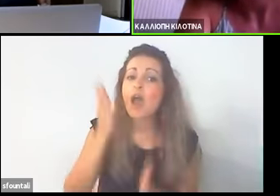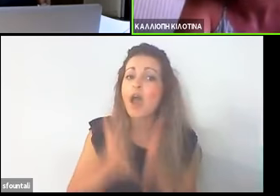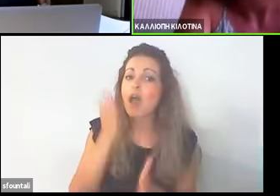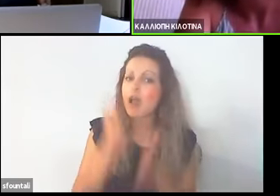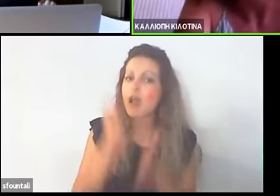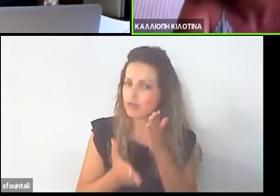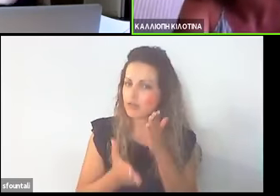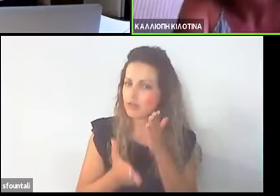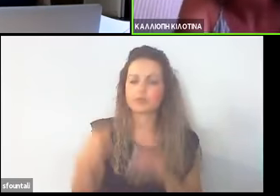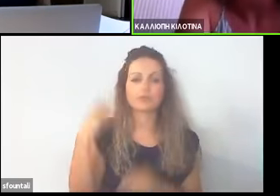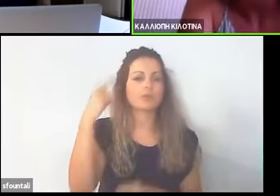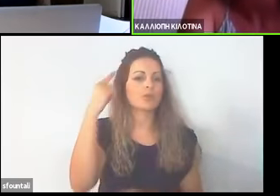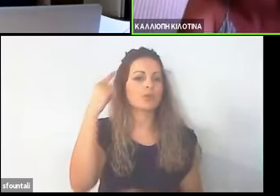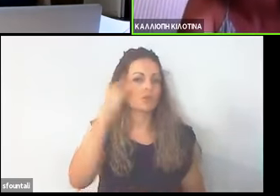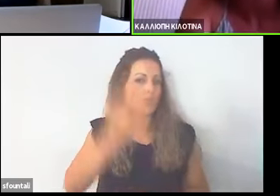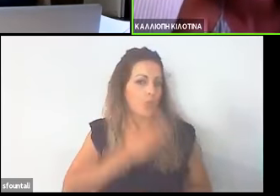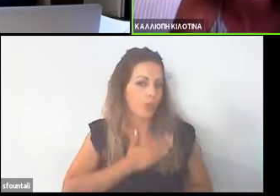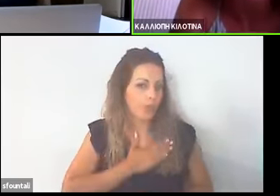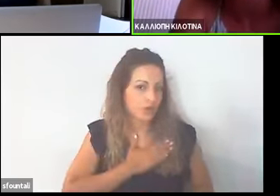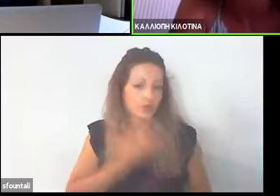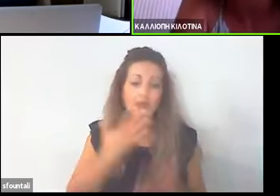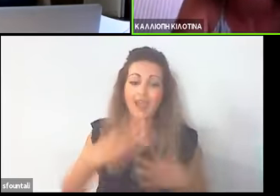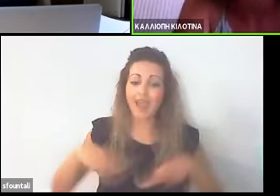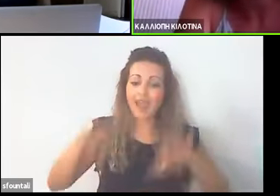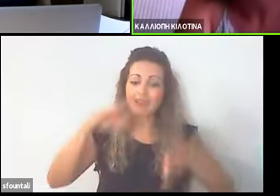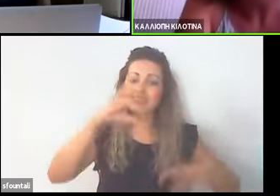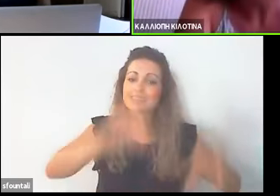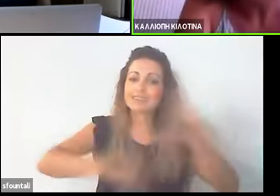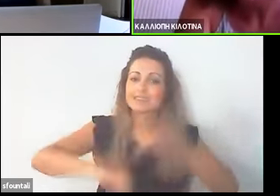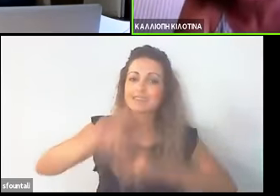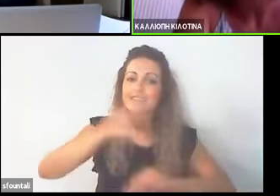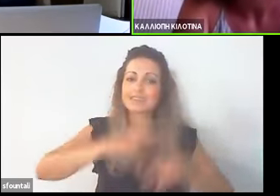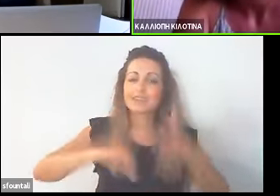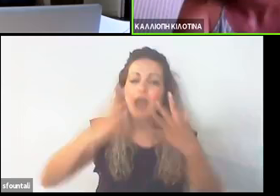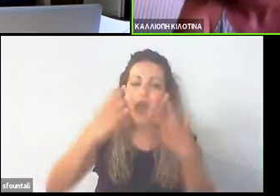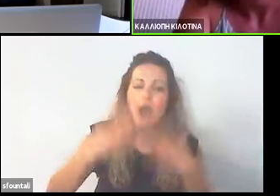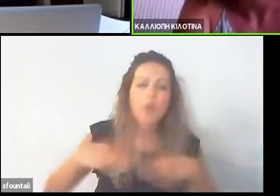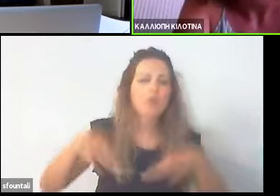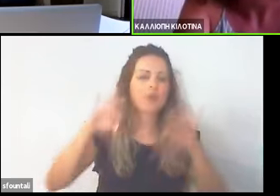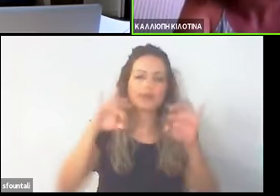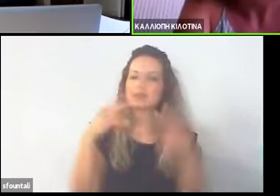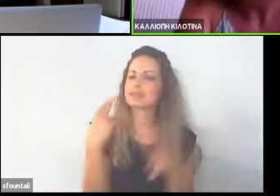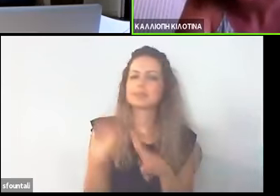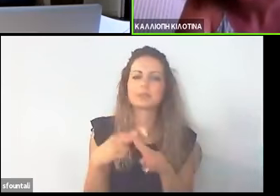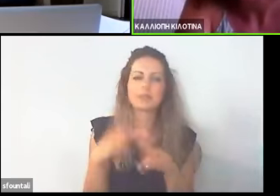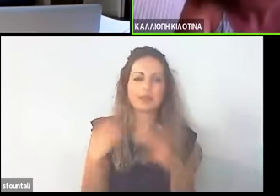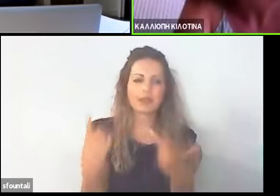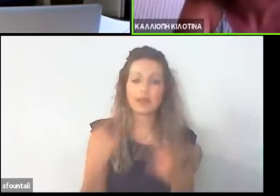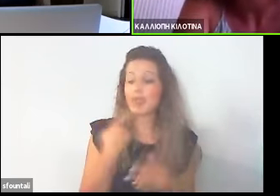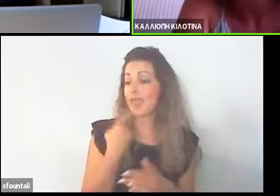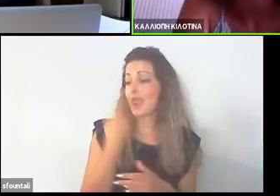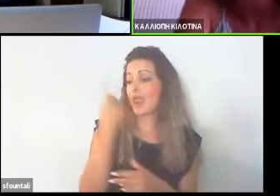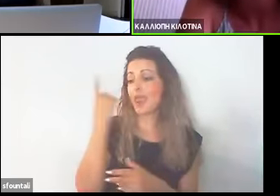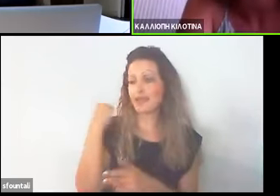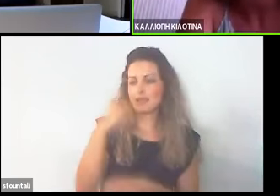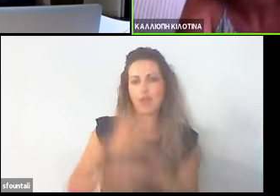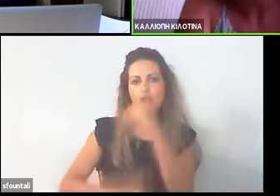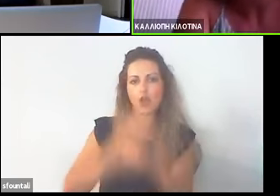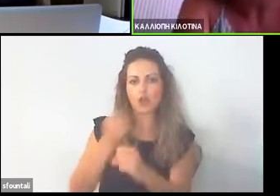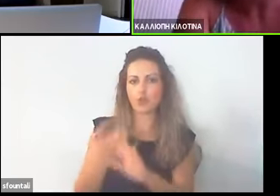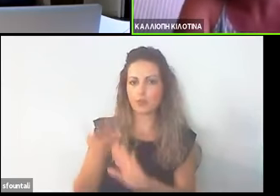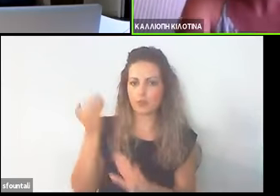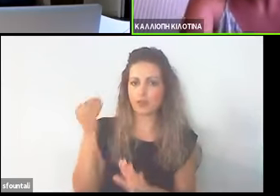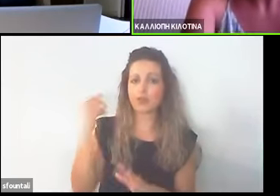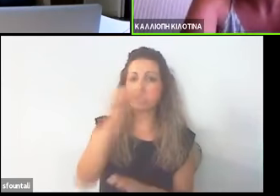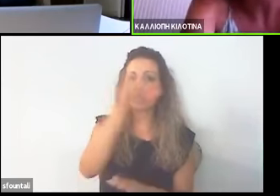Νομίζω ότι χρειάζεται να ξεκινήσω τη συζήτηση από την αρχή. Και το λέω από την αρχή κυριολεκτό. Ένα χρόνο πριν, τον Ιούλιο 2019,